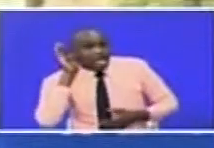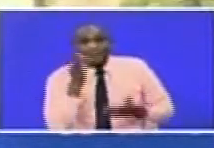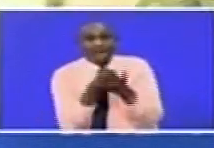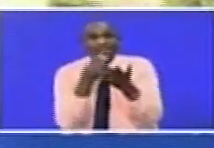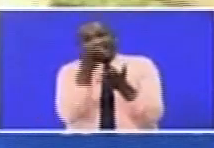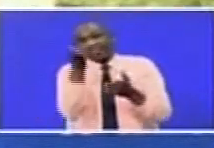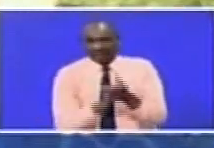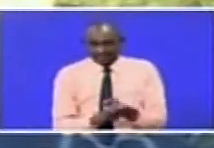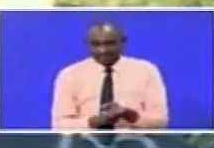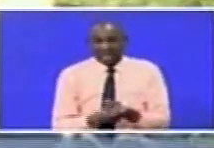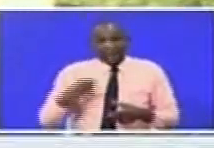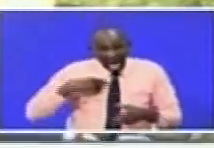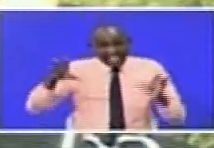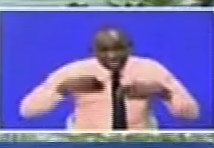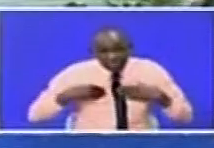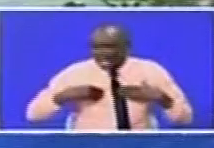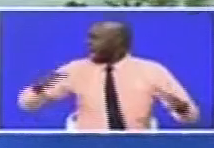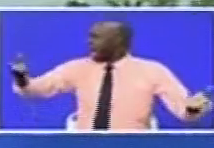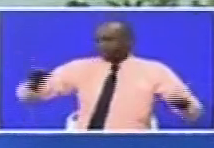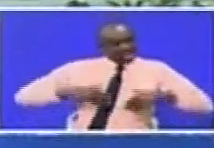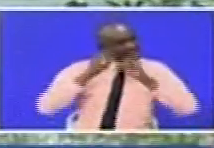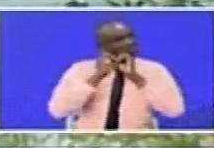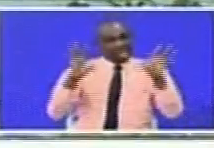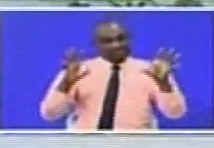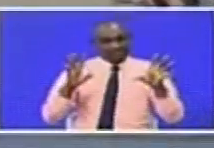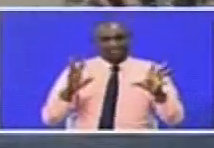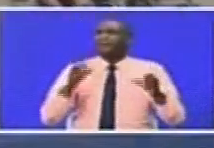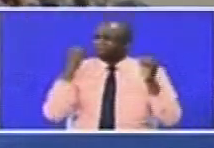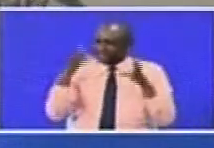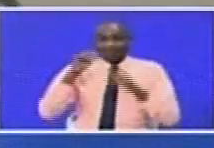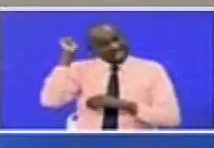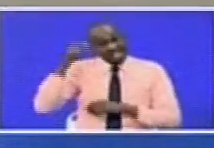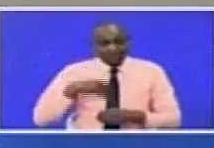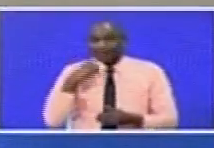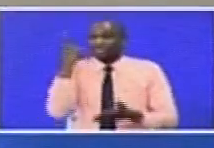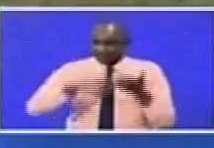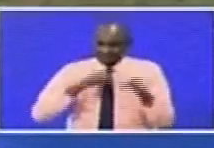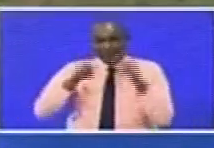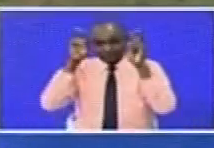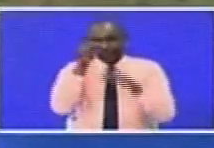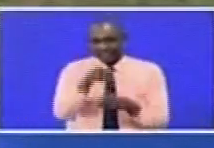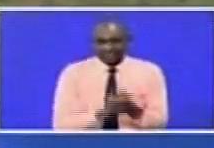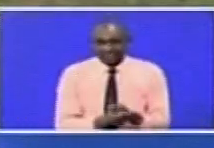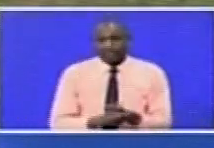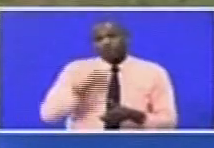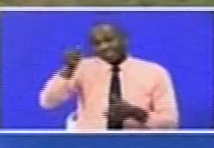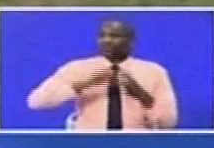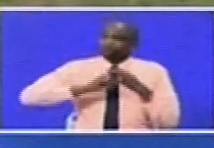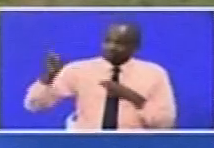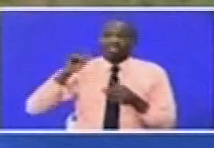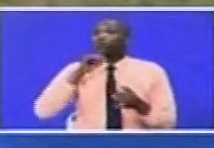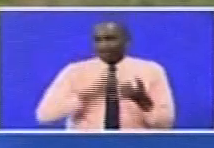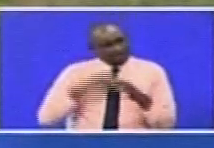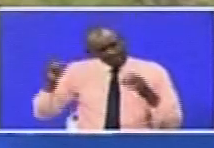Hata kirudi mimi siwezi kumkaribisha. Wakenya vile vile walitoa maoni yao kuhusu swala hilo. Asimtoroke, juu maisha